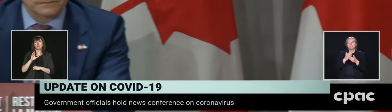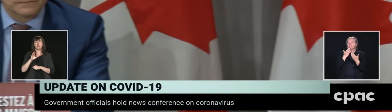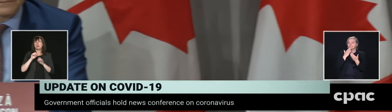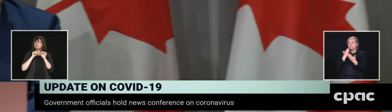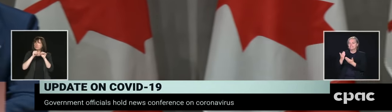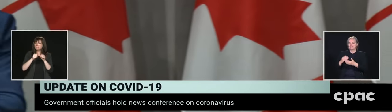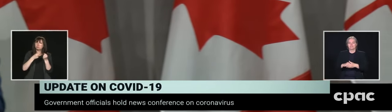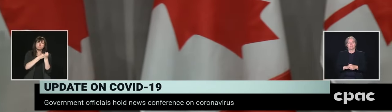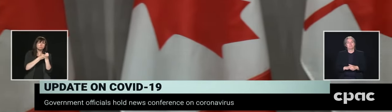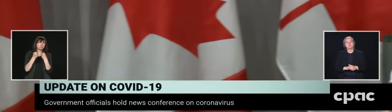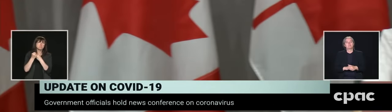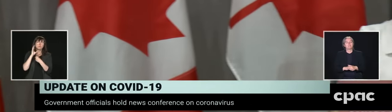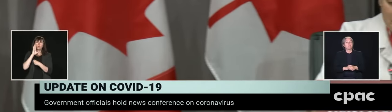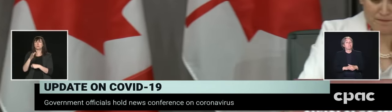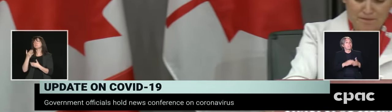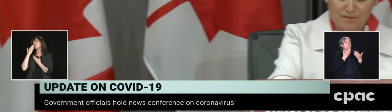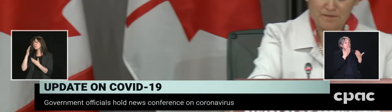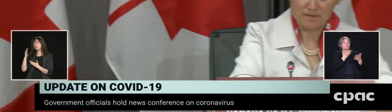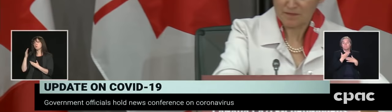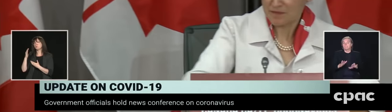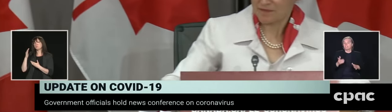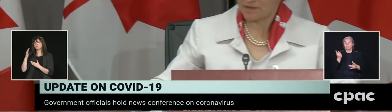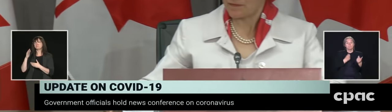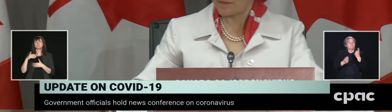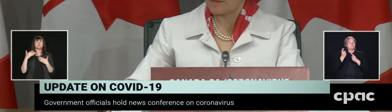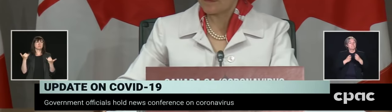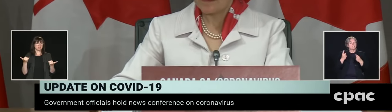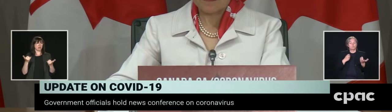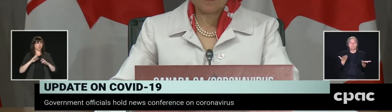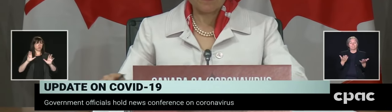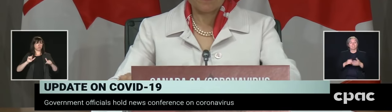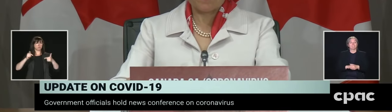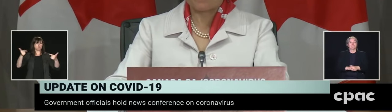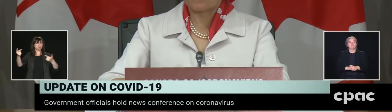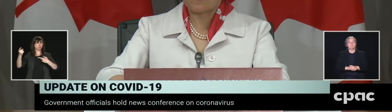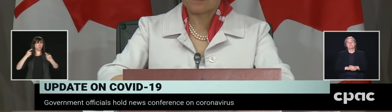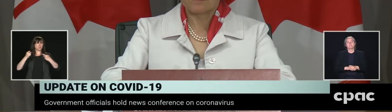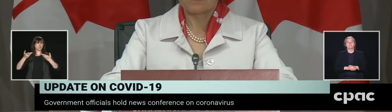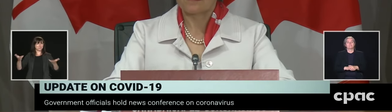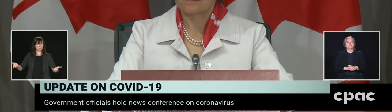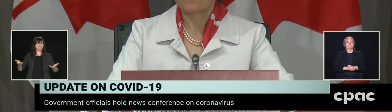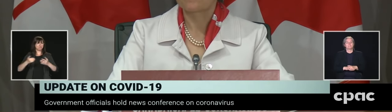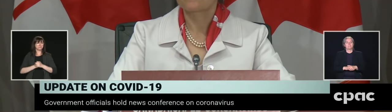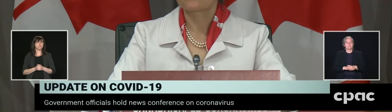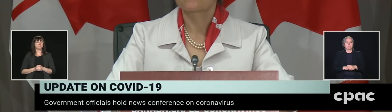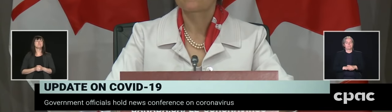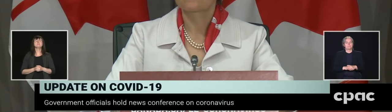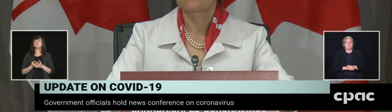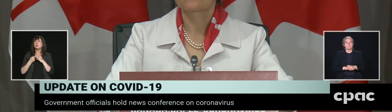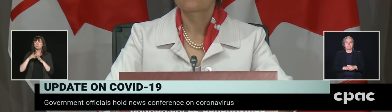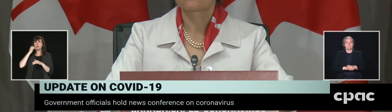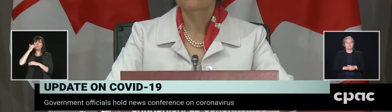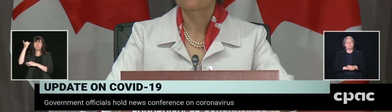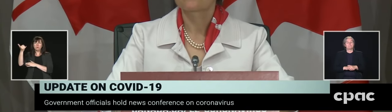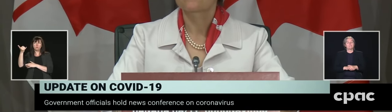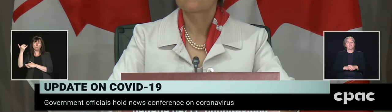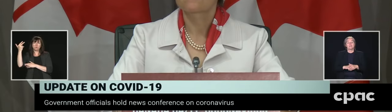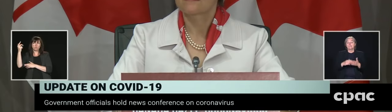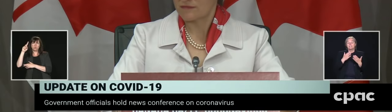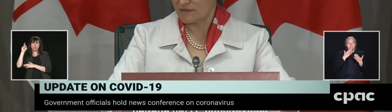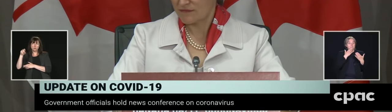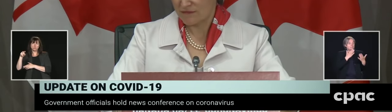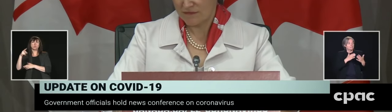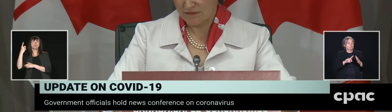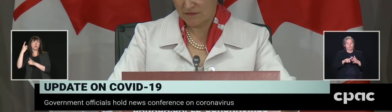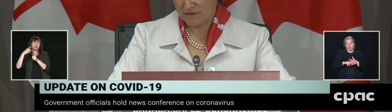est prêts à répondre à vos questions. Karl, s'il vous plaît. Thank you, Deputy Prime Minister. As usual, we'll start on the phone with three questions, one question, one follow-up, and then we'll turn to